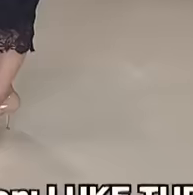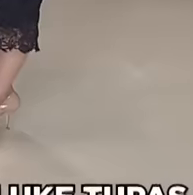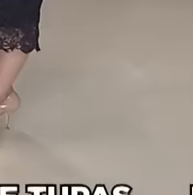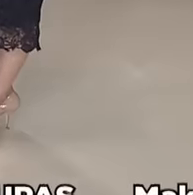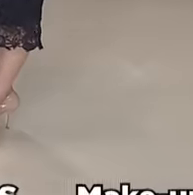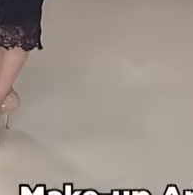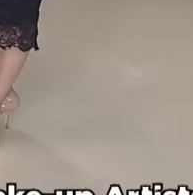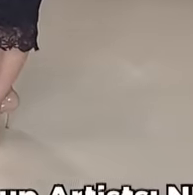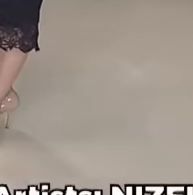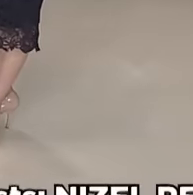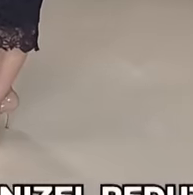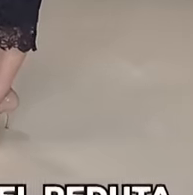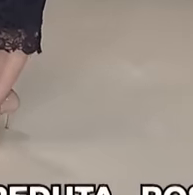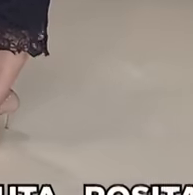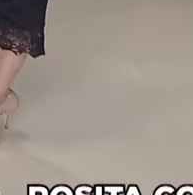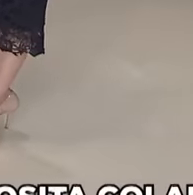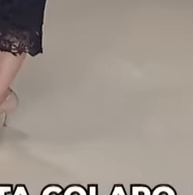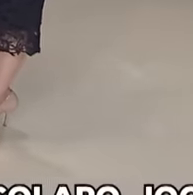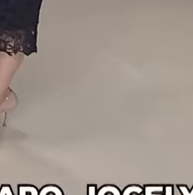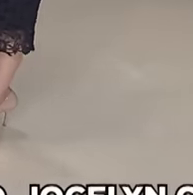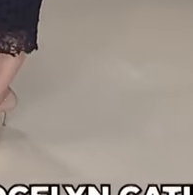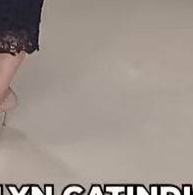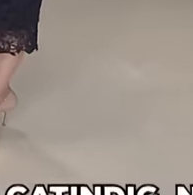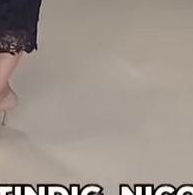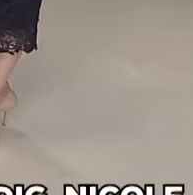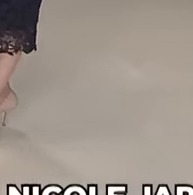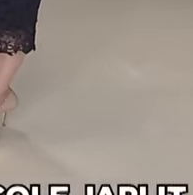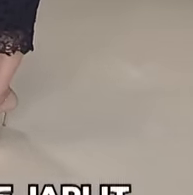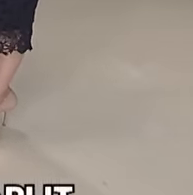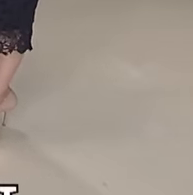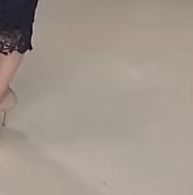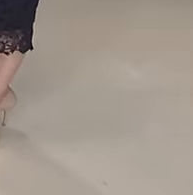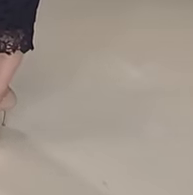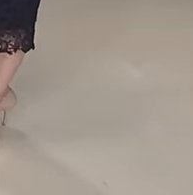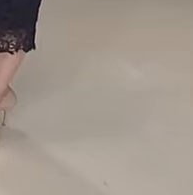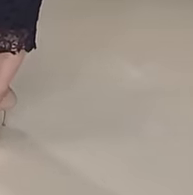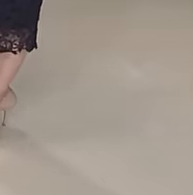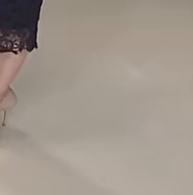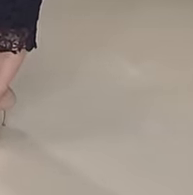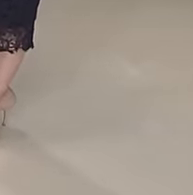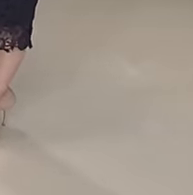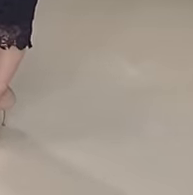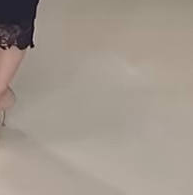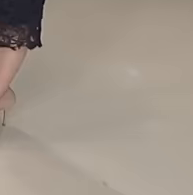good work. At tuloy-tuloy lang tayo, tayong tatlo. Oh.